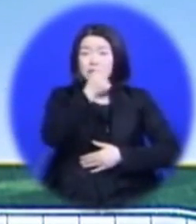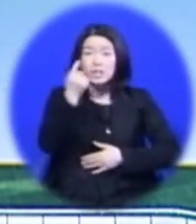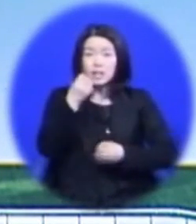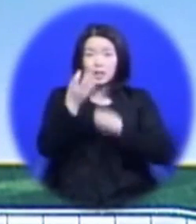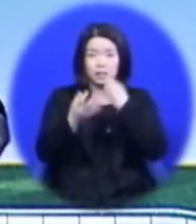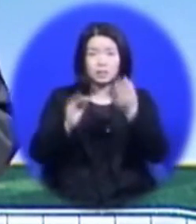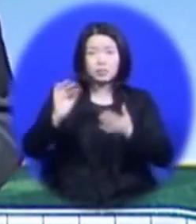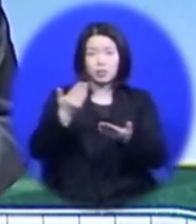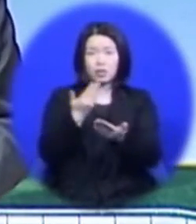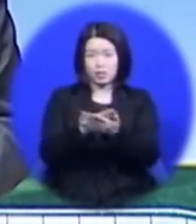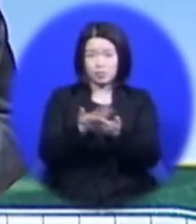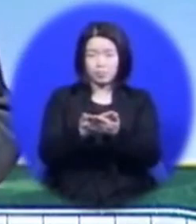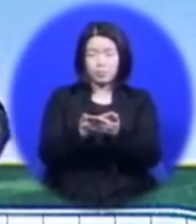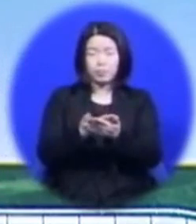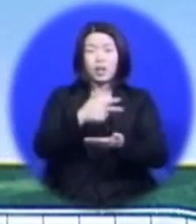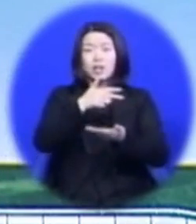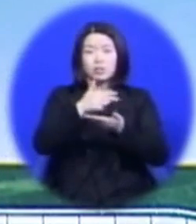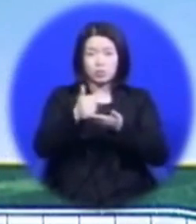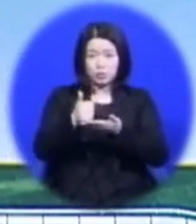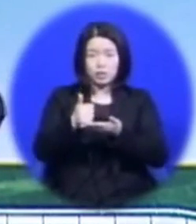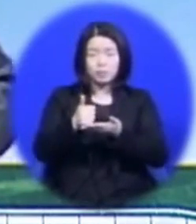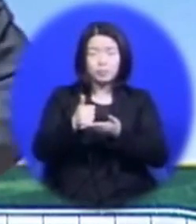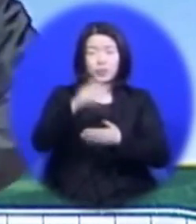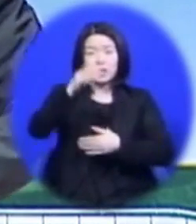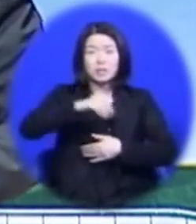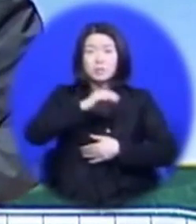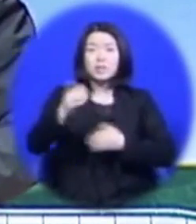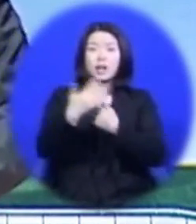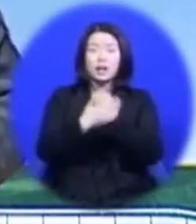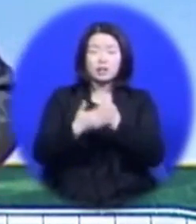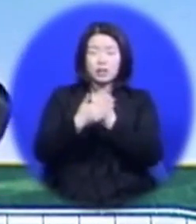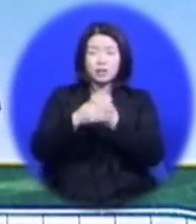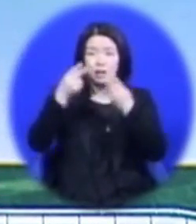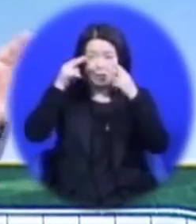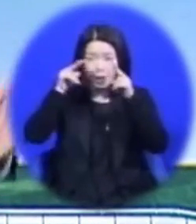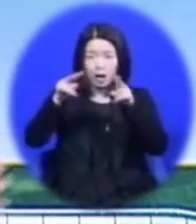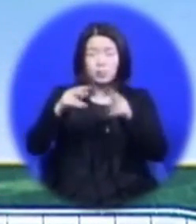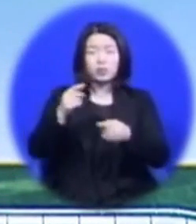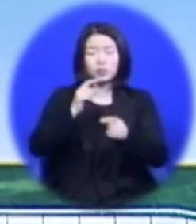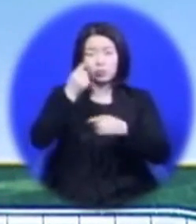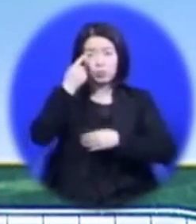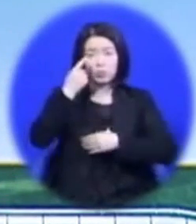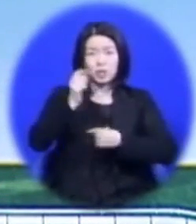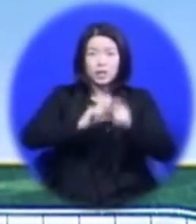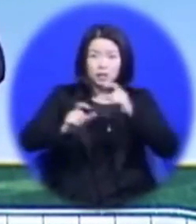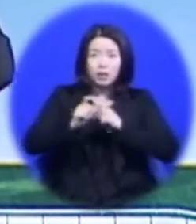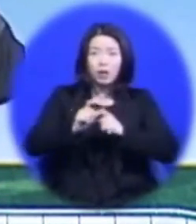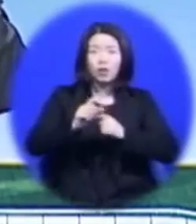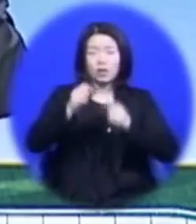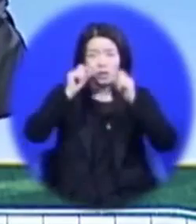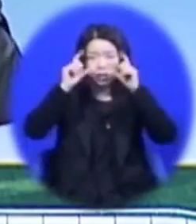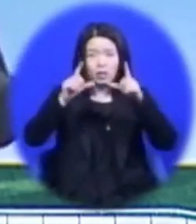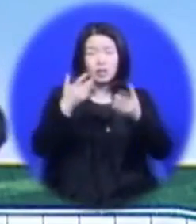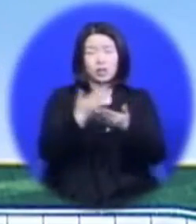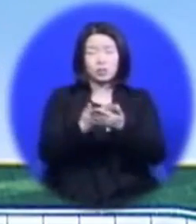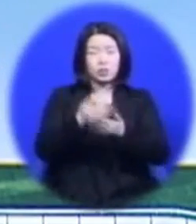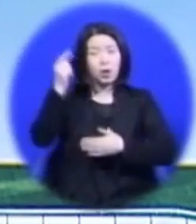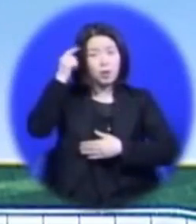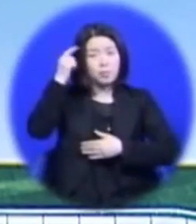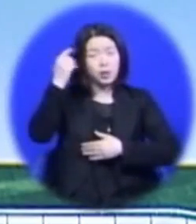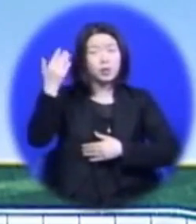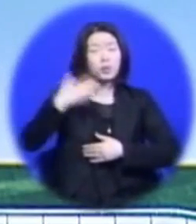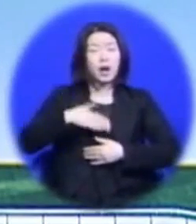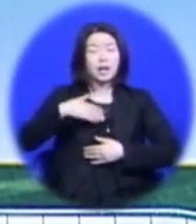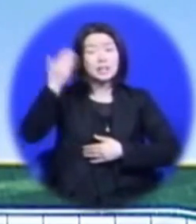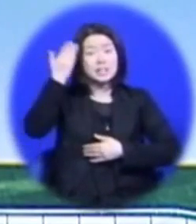해주소서. 주님, 십자가의 은혜를 바라보는 눈이 더욱 열리게 해주소서. 머리로 아는 지식이 가슴으로